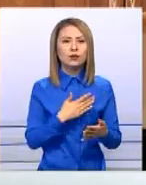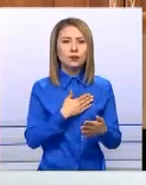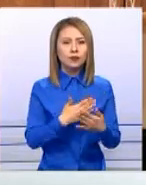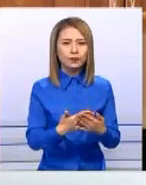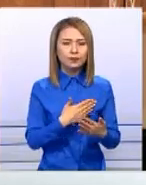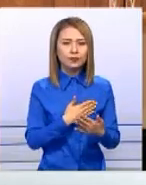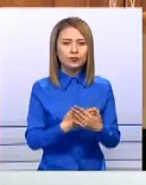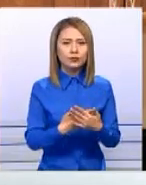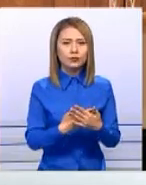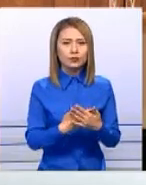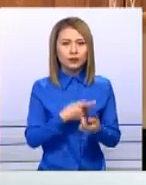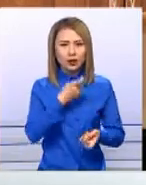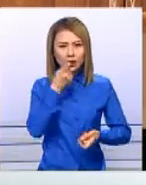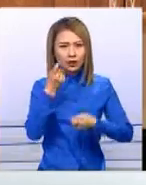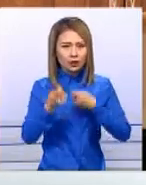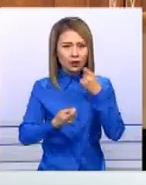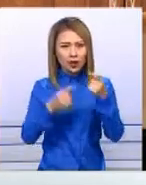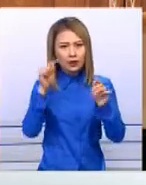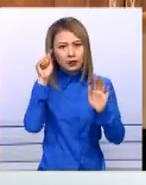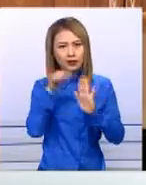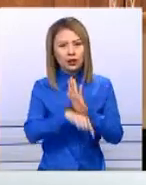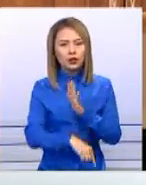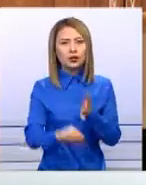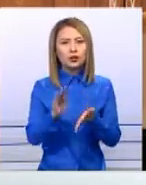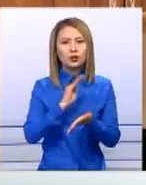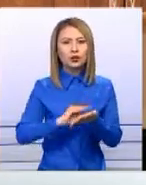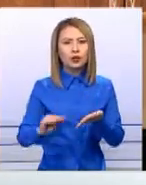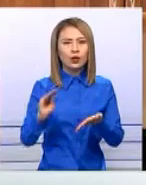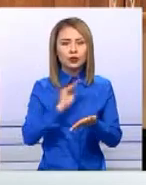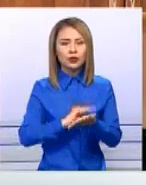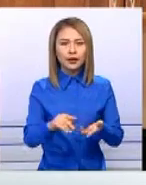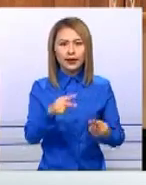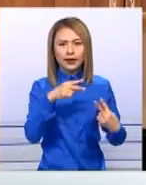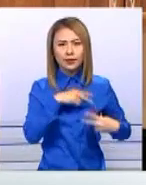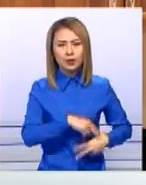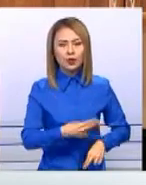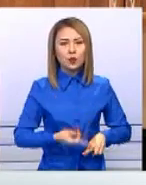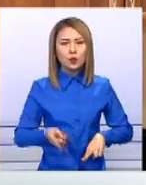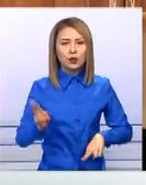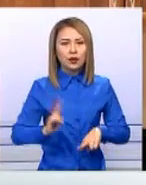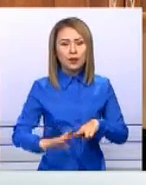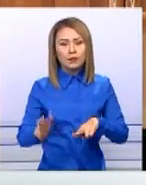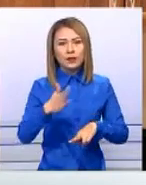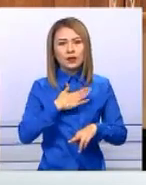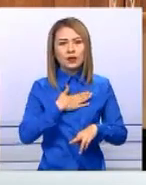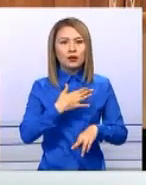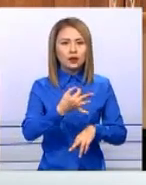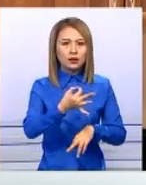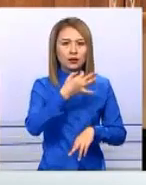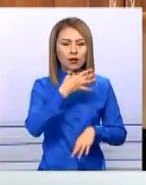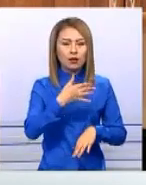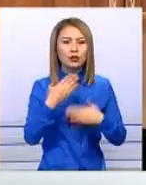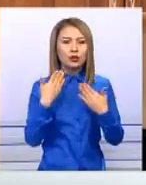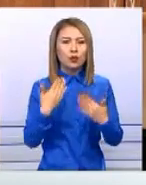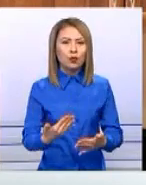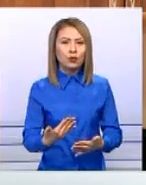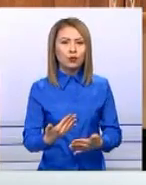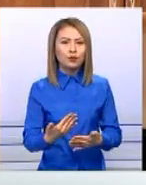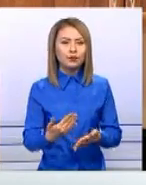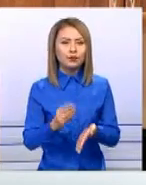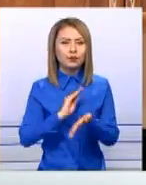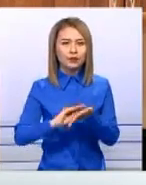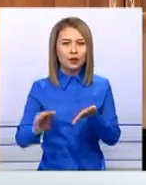осындай егжей-тегжейлі терең еңбек жазып отыр. Ендігі біздің көңілімізден шығып атқан дүние ол